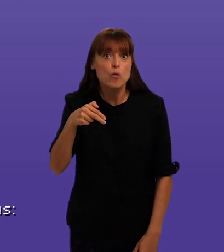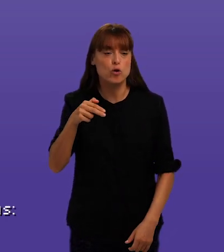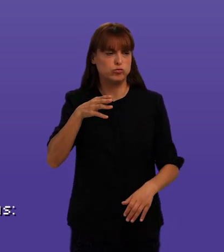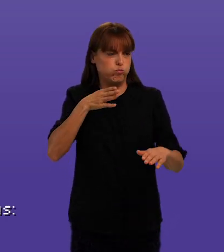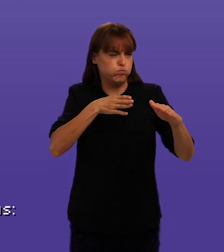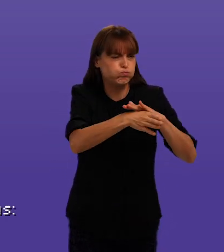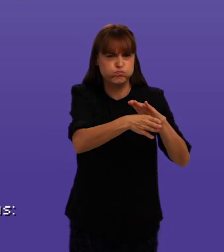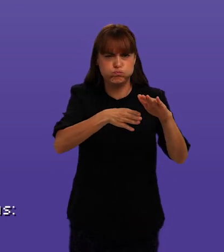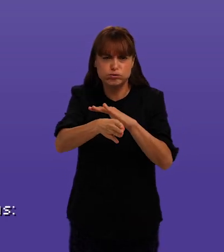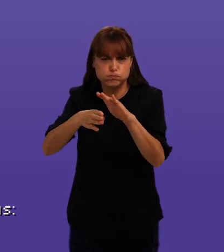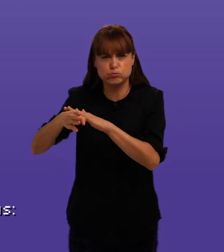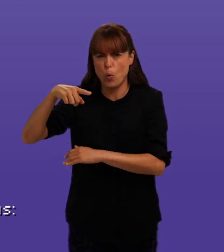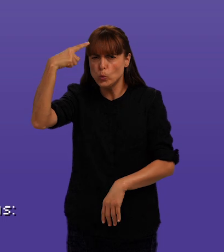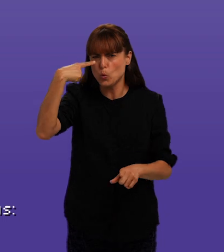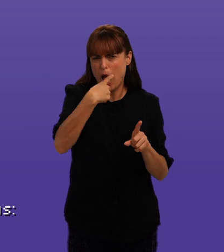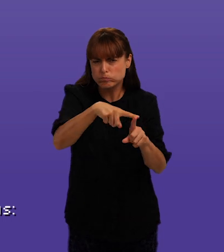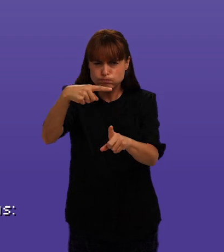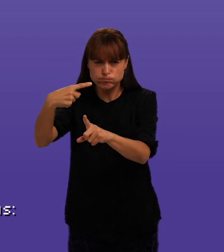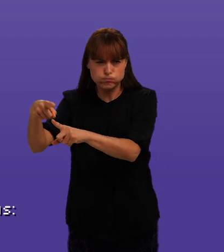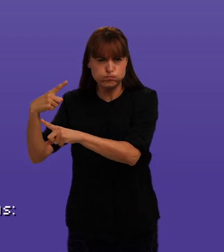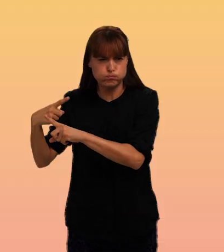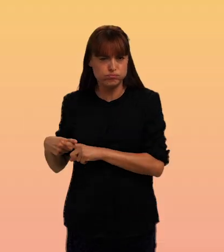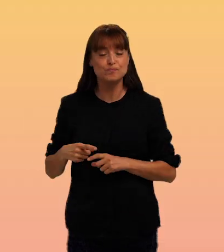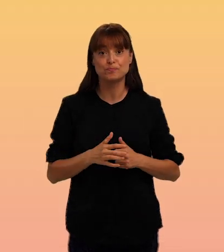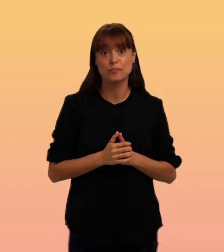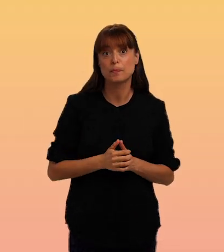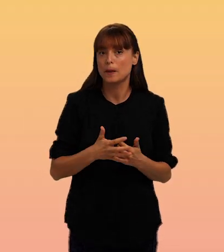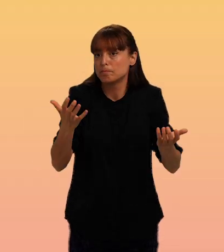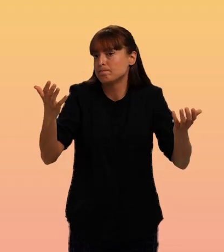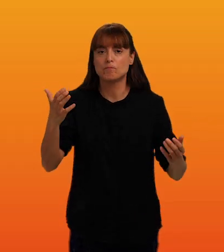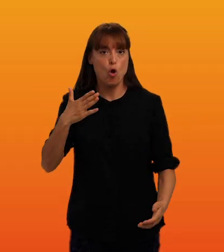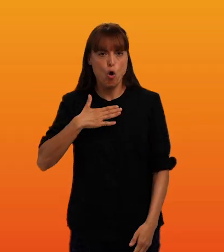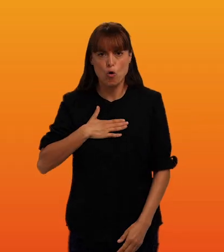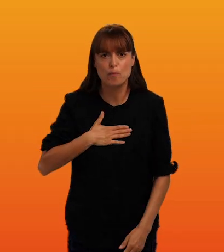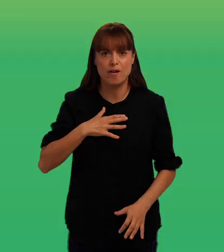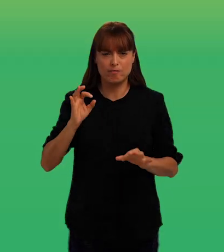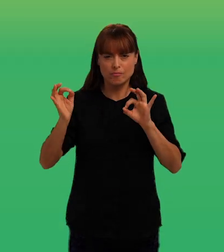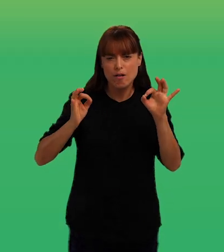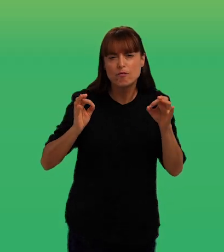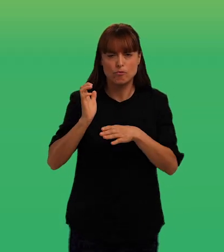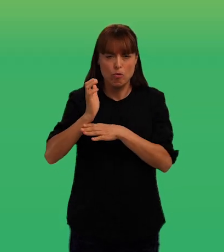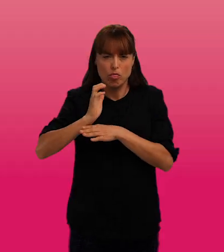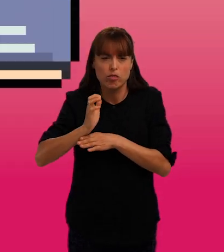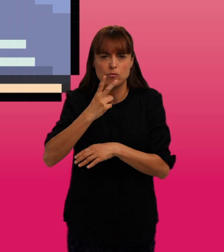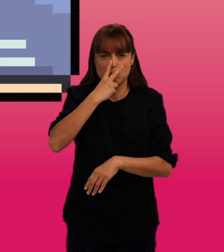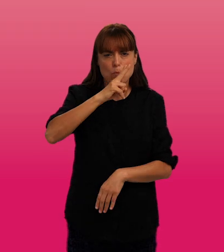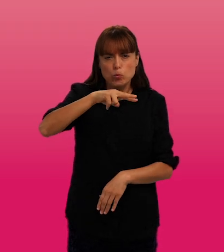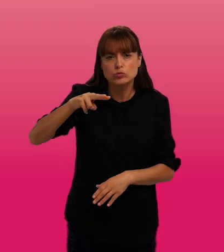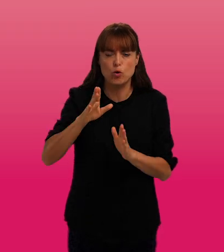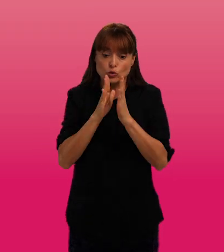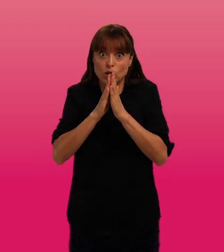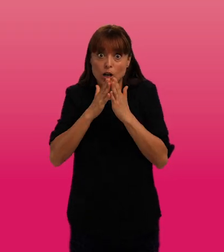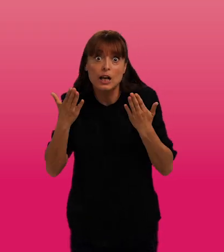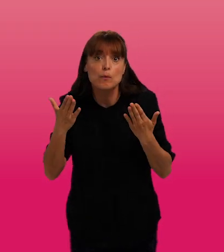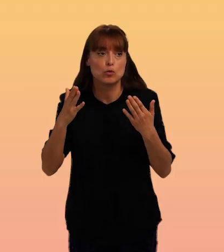compartir experiències culturals de tot tipus. Òpera, teatre, cinema, museus, llibres, mitjans